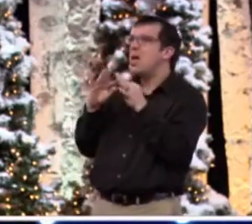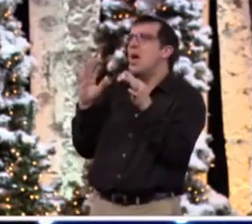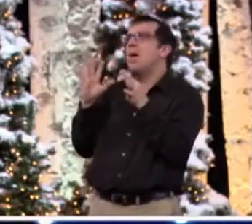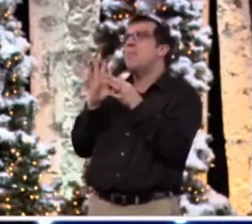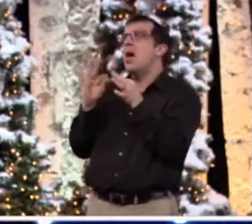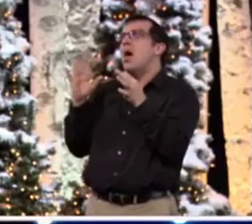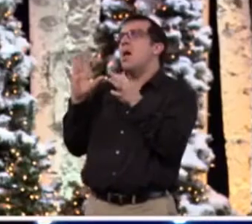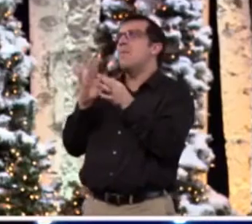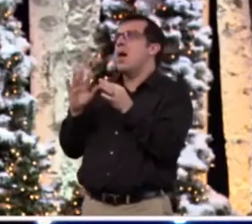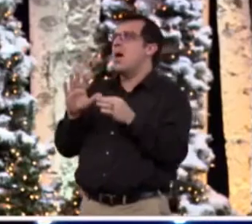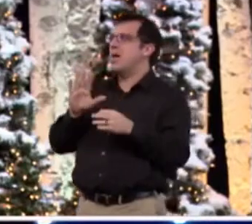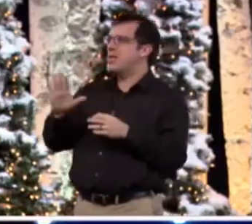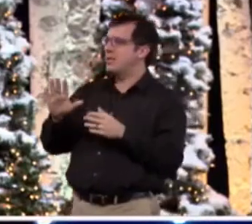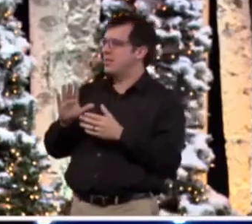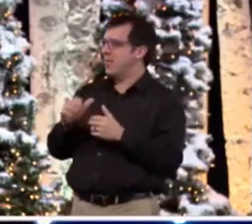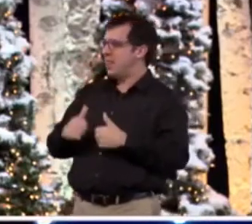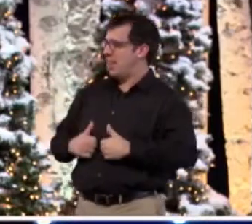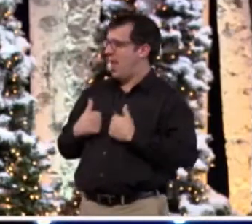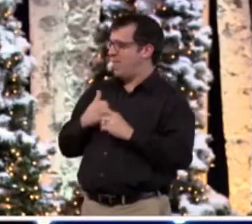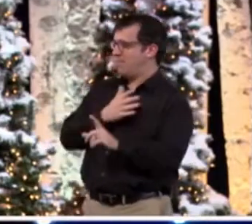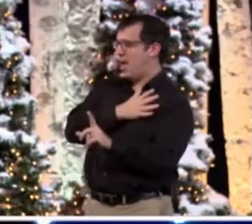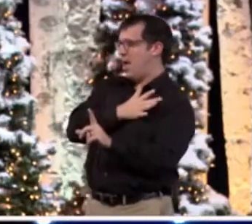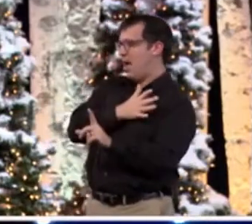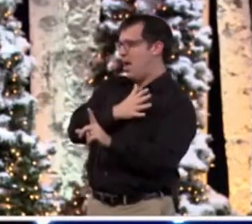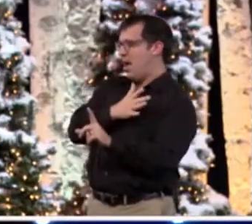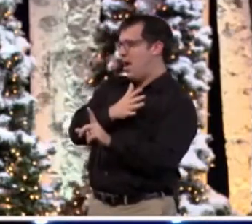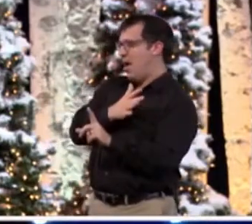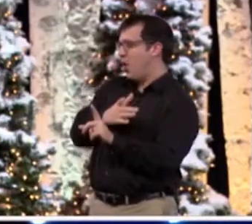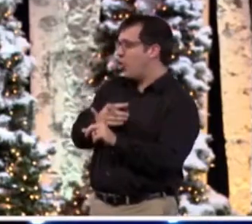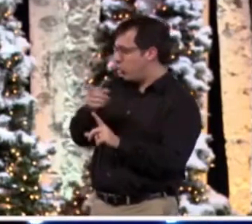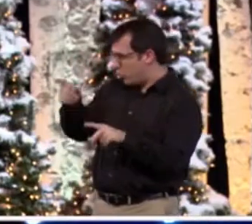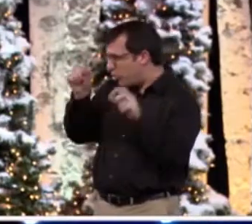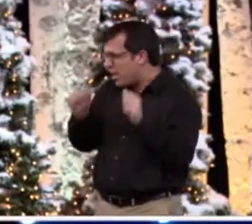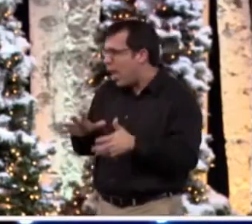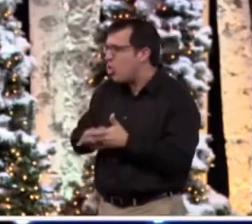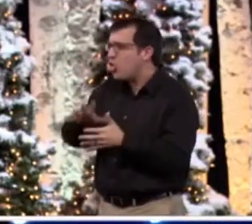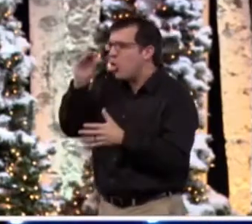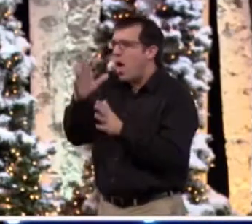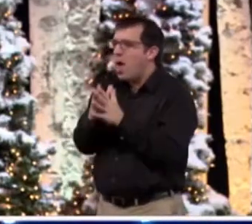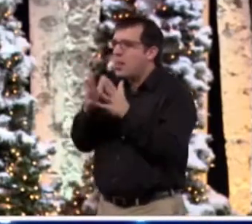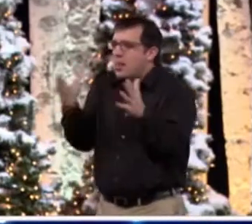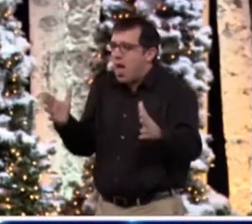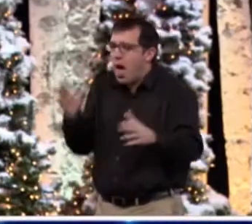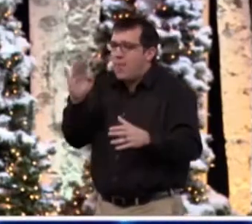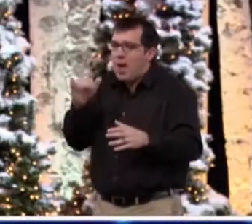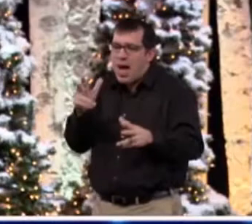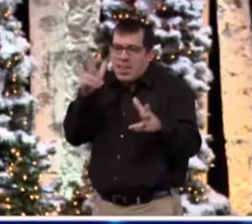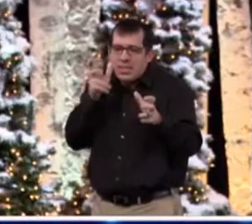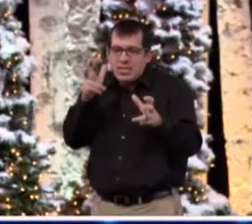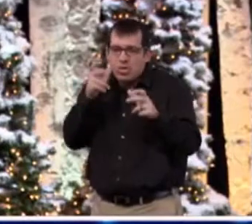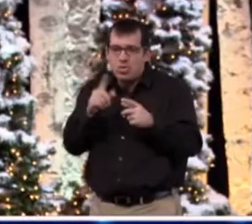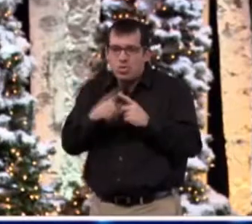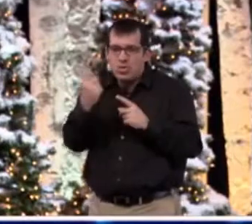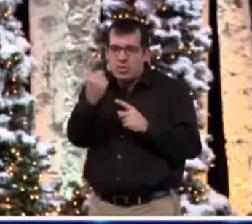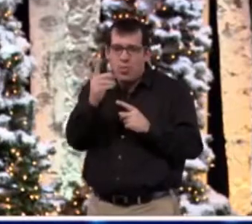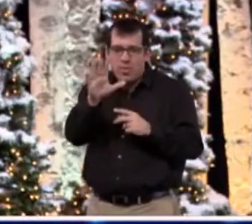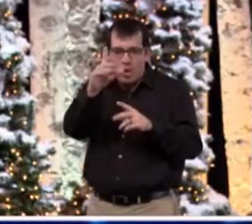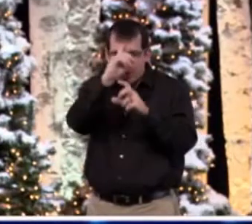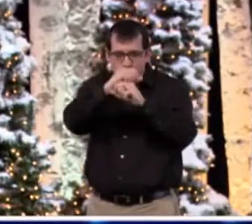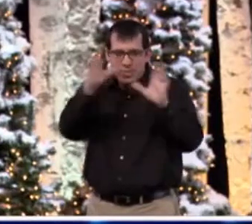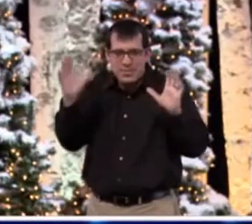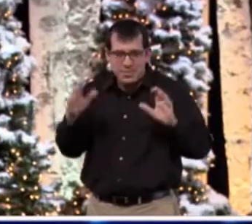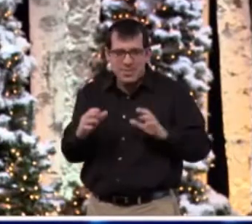समय सपना देखिरहनु भएको जस्तो लाग्थ्यो। कुनै व्यक्तिको सपना सुनेर तपाईँ धेरै कुराहरू सिक्न सक्नुहुन्छ र मेरो